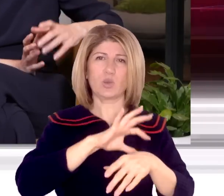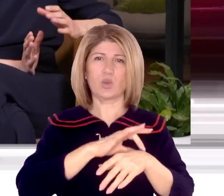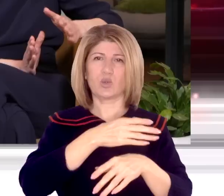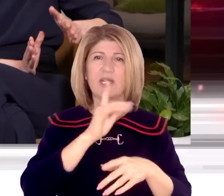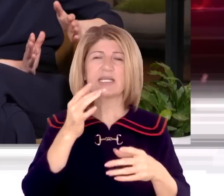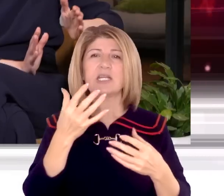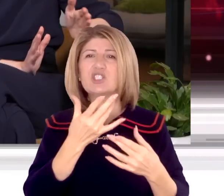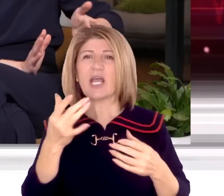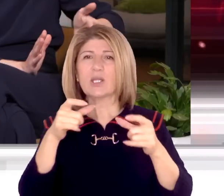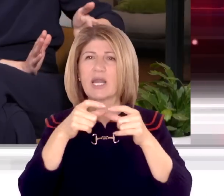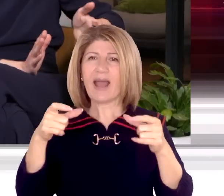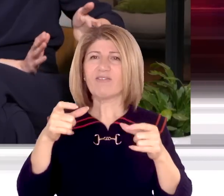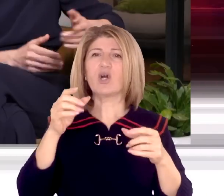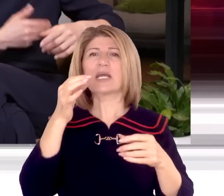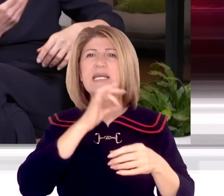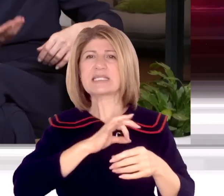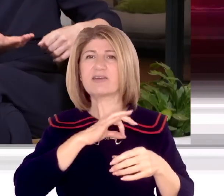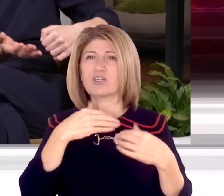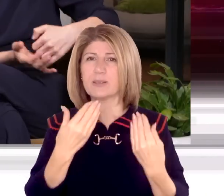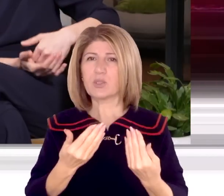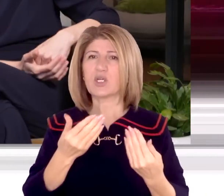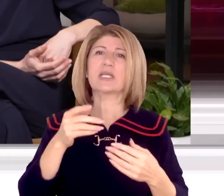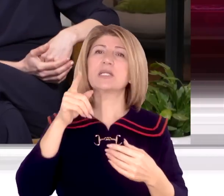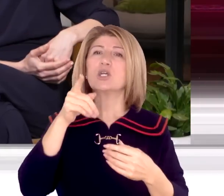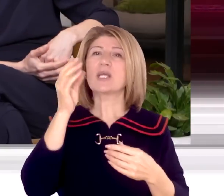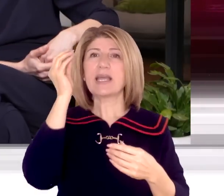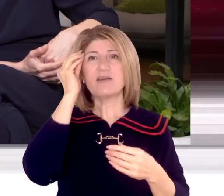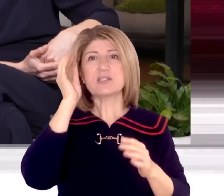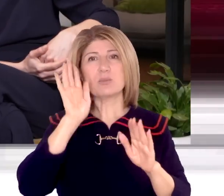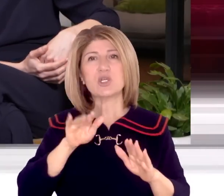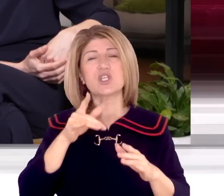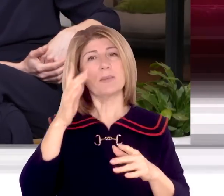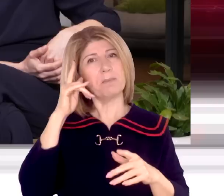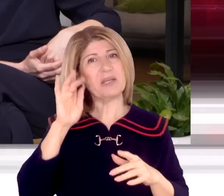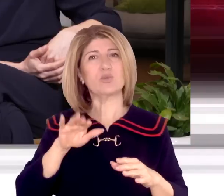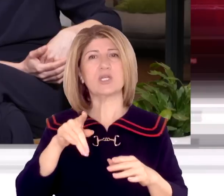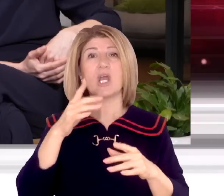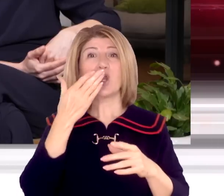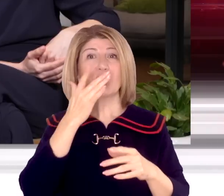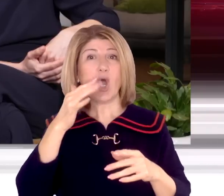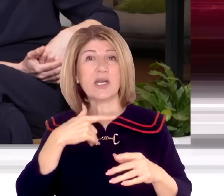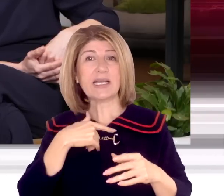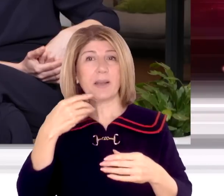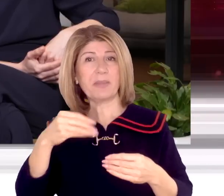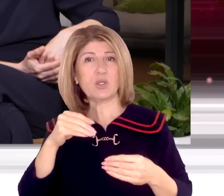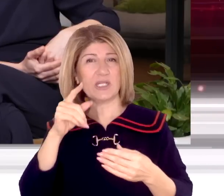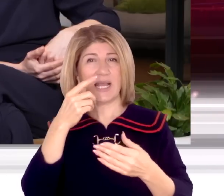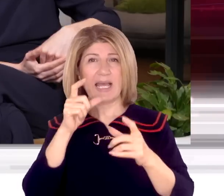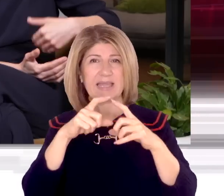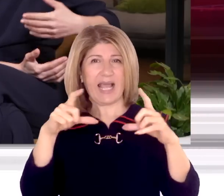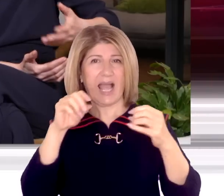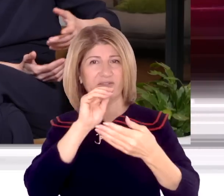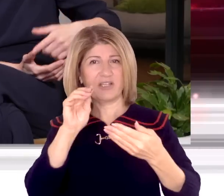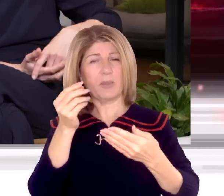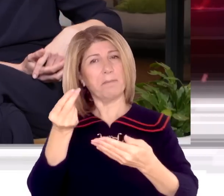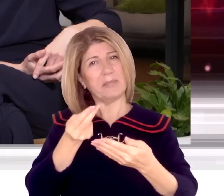برای اینکه تشخیص زودتر انجام بشه، خوبه که با اطلاعات برید پیش دکترتون. یعنی حساب تعداد نوار بهداشتی، پد یا تامپونایی که